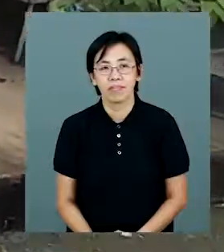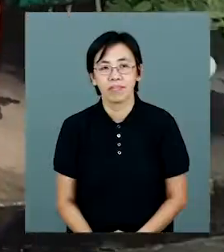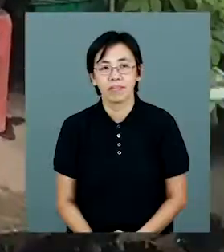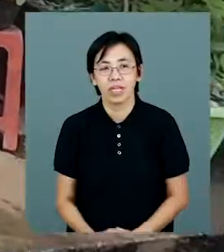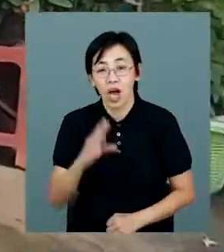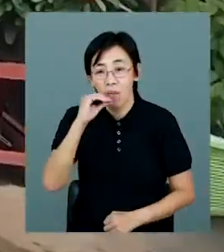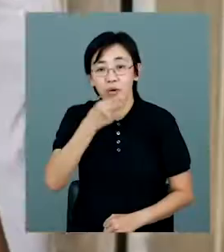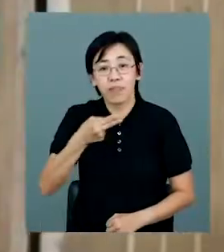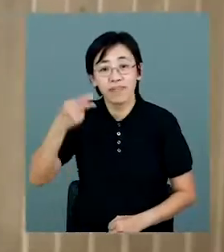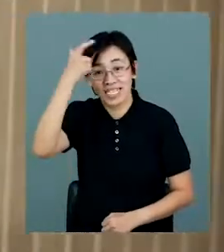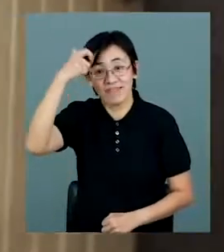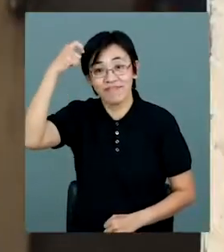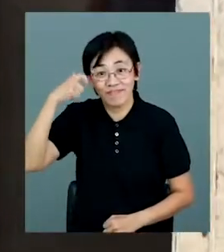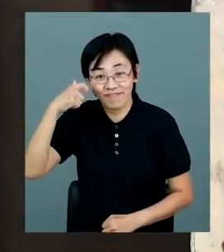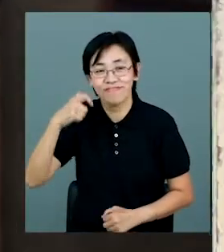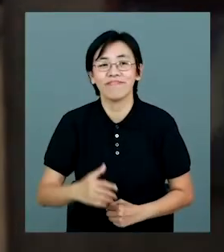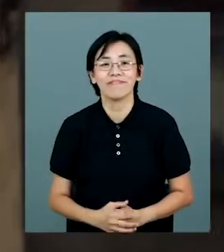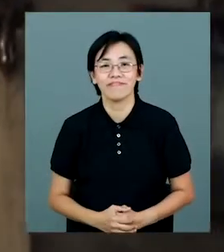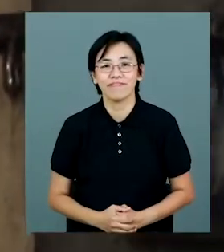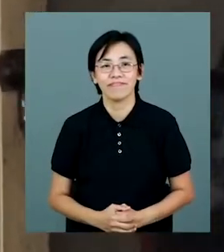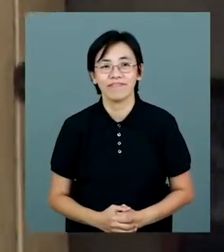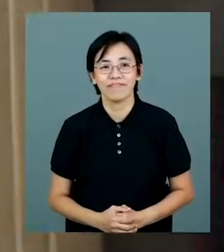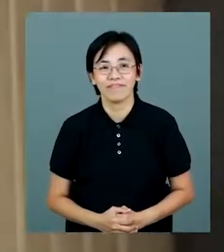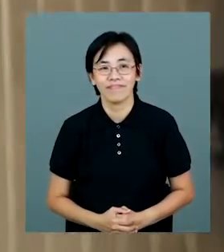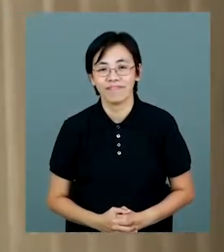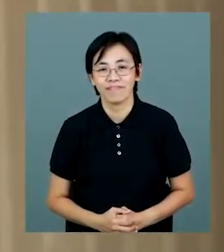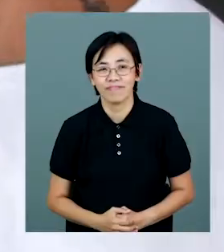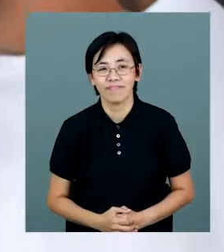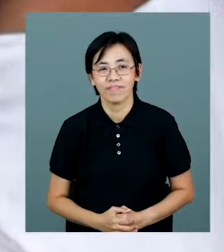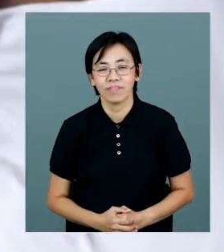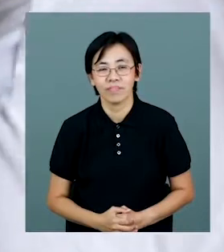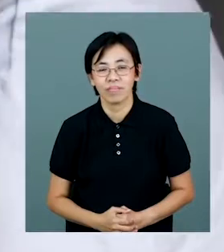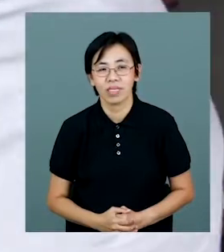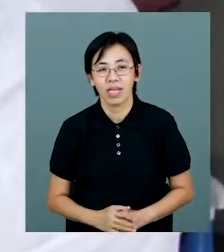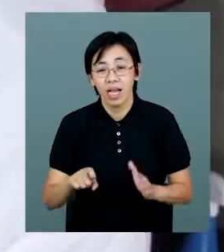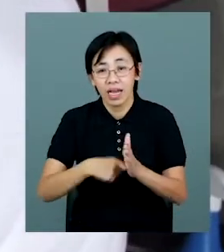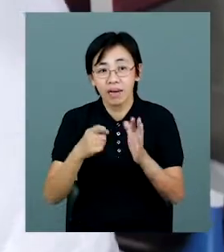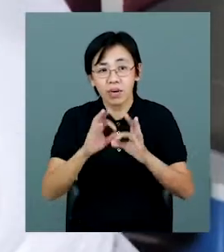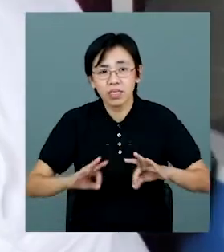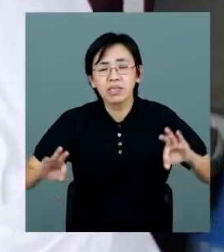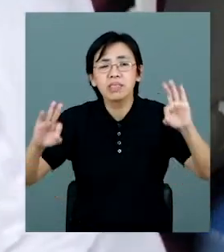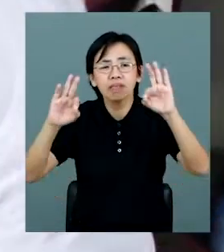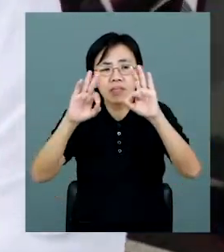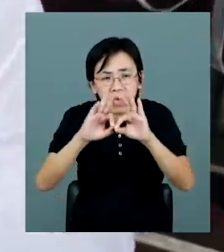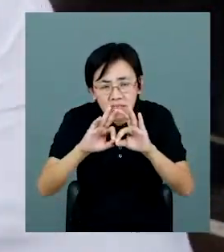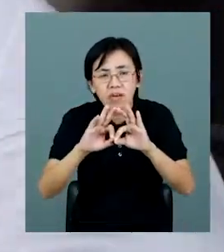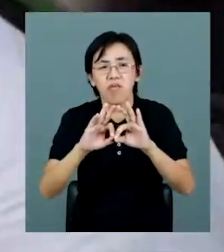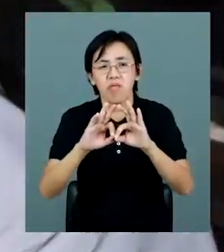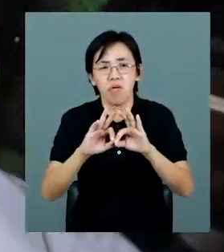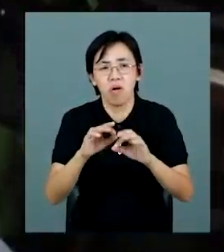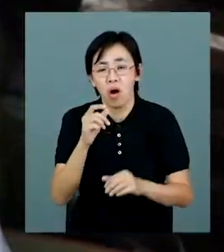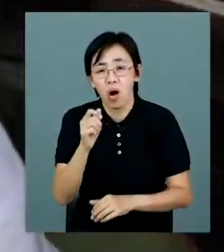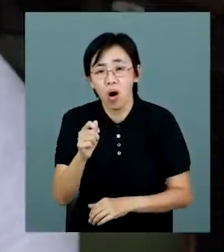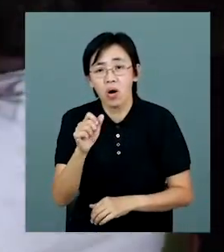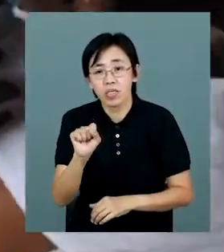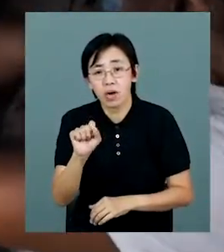ีงานร่วมกับอสม.ไปด้วยกันค่ะมึงลาบานมาเล ยมึงลาบาน คือเหตุผลหลักอะค่ะที่บางครั้งเราเห็นภาพว่า